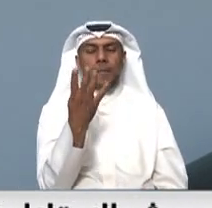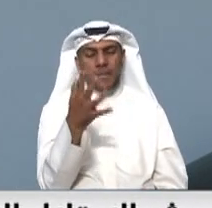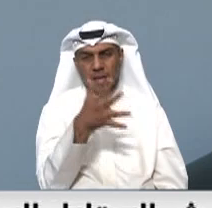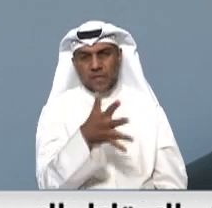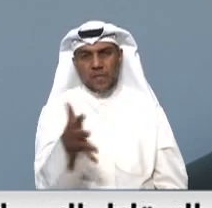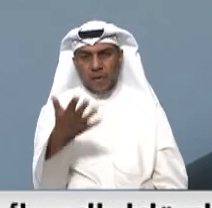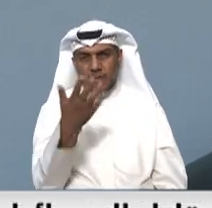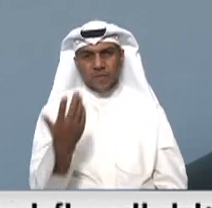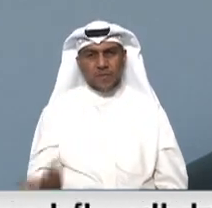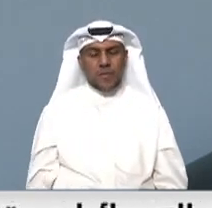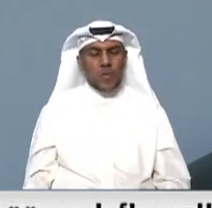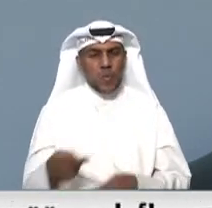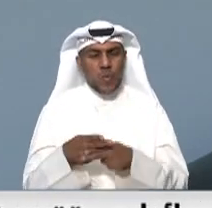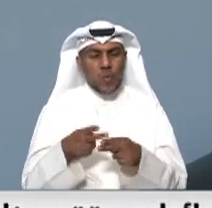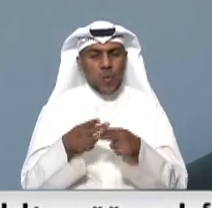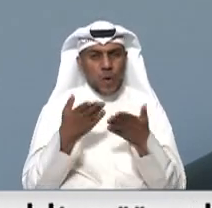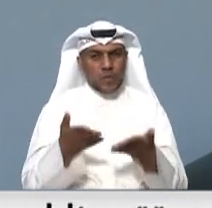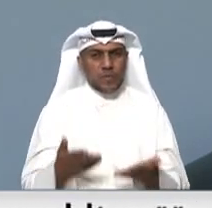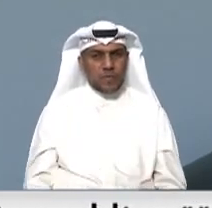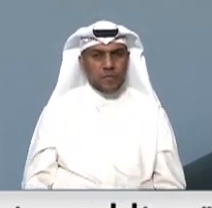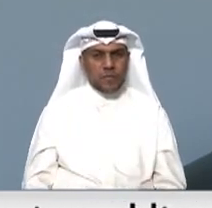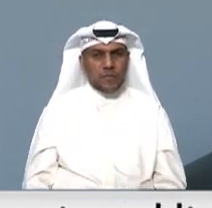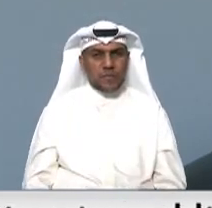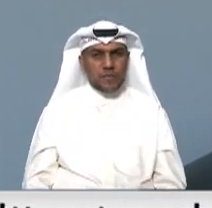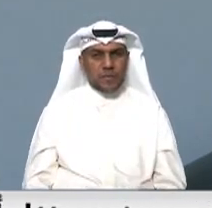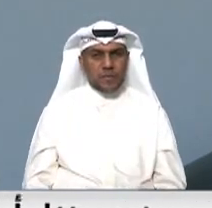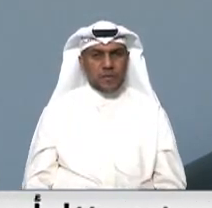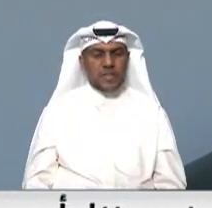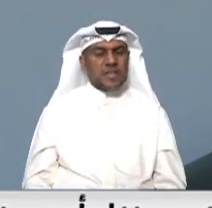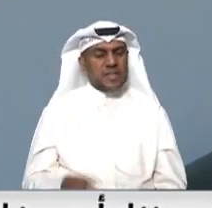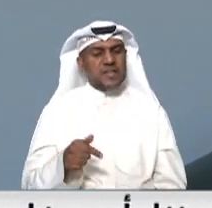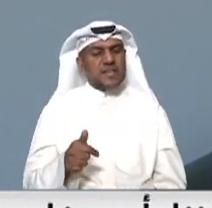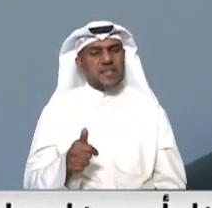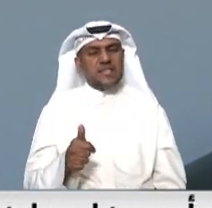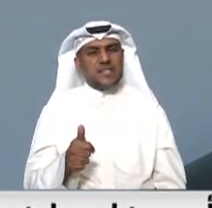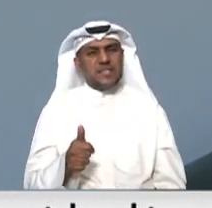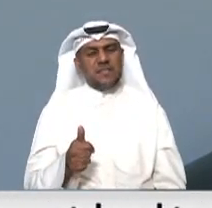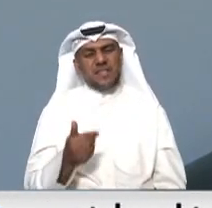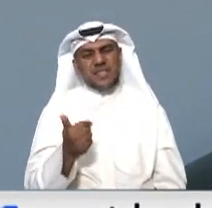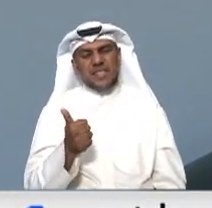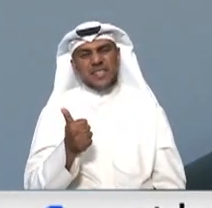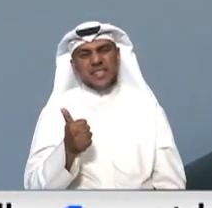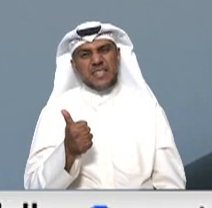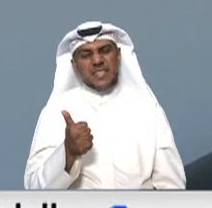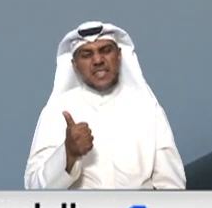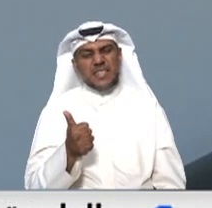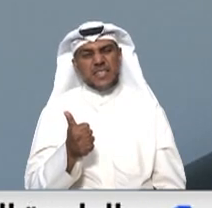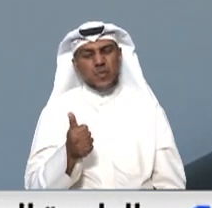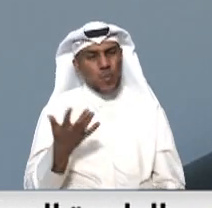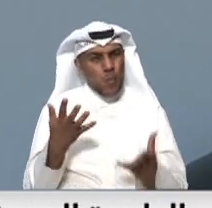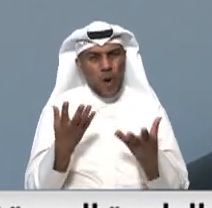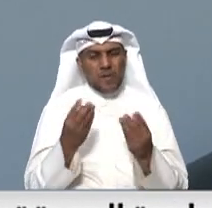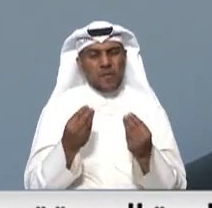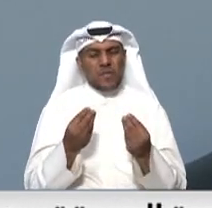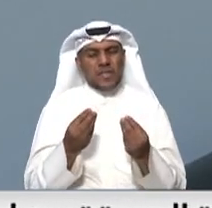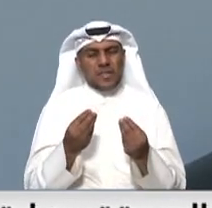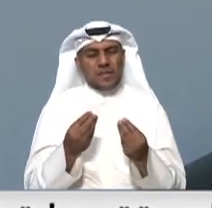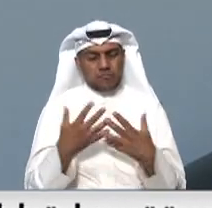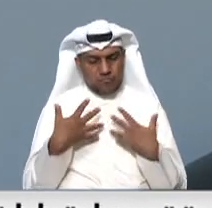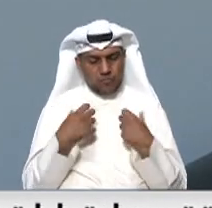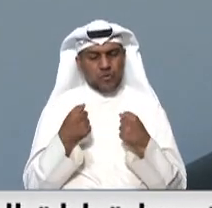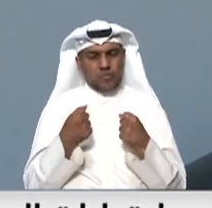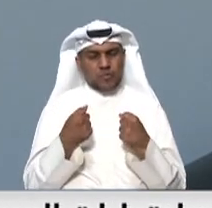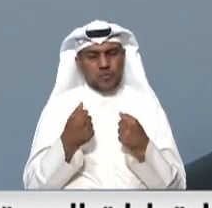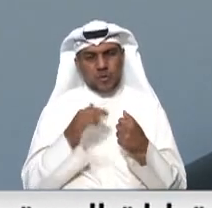الاطفال اذا نحن في الكويت السرطان في الاطفال في المعدل الطبيعي او المعدل الاقل ولله الحمد نرفد الشفاء في الكويت مرتفعه